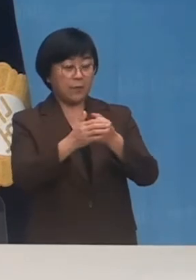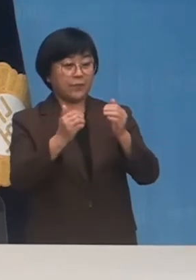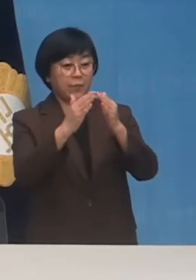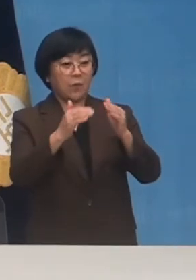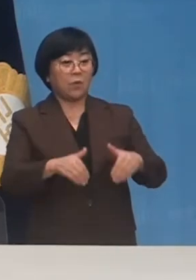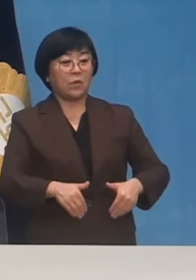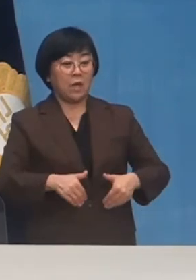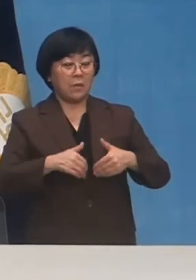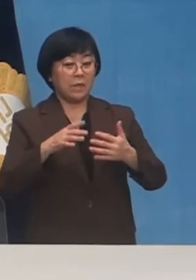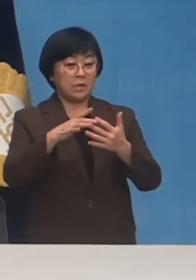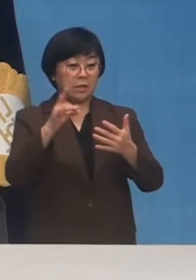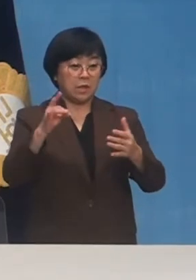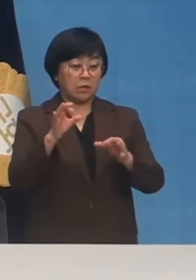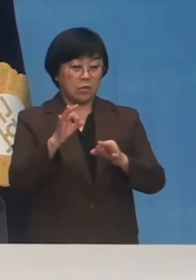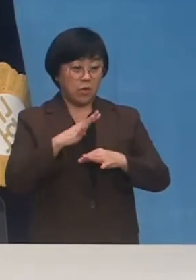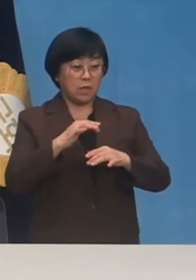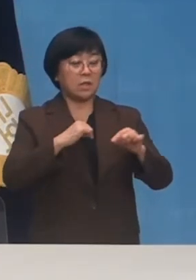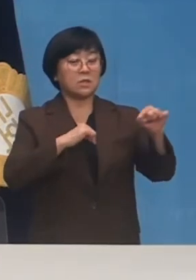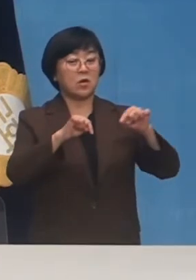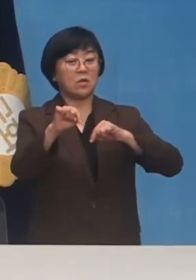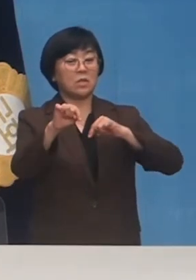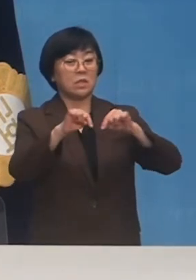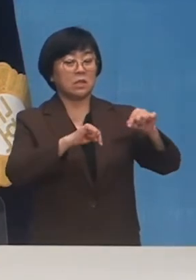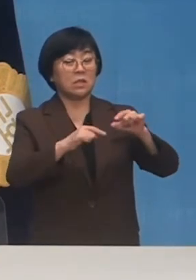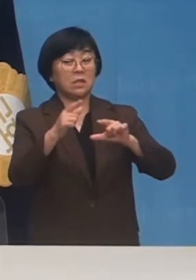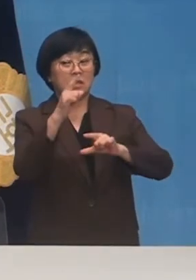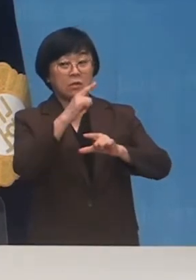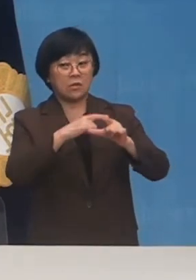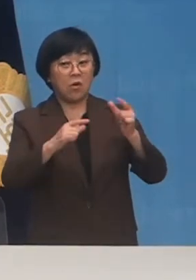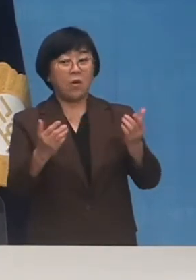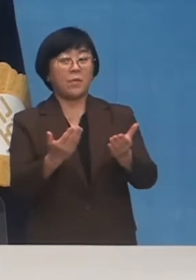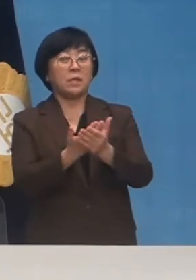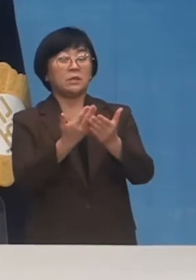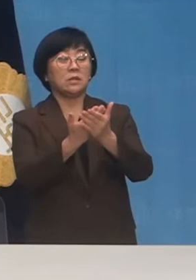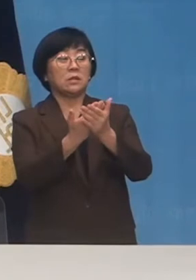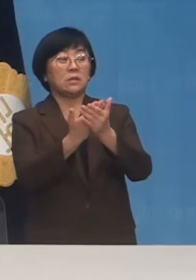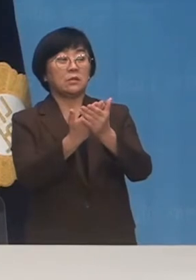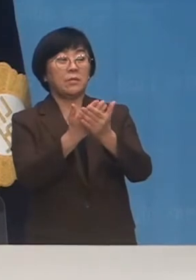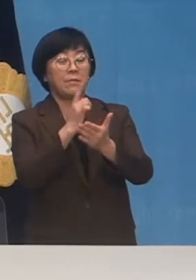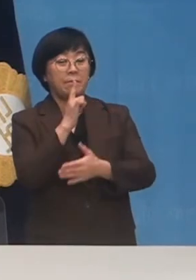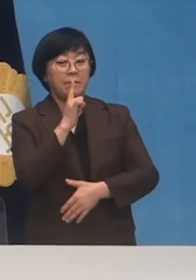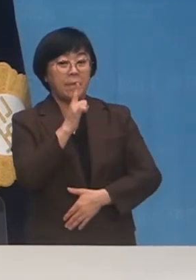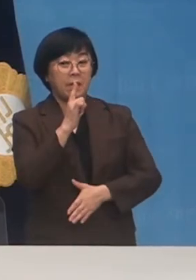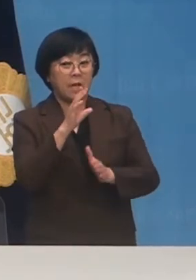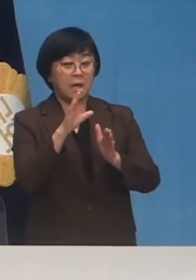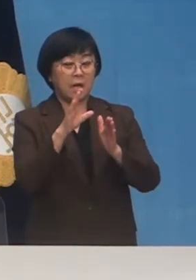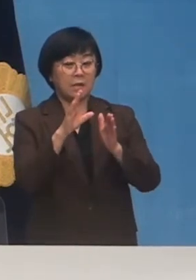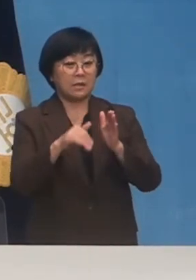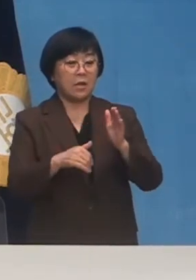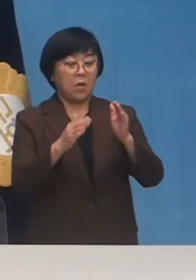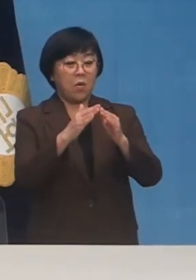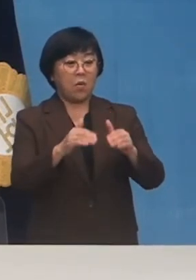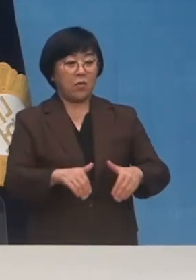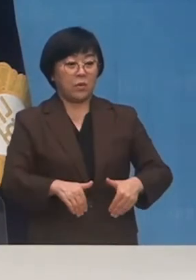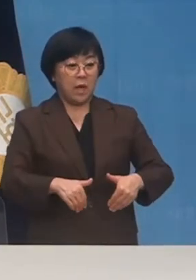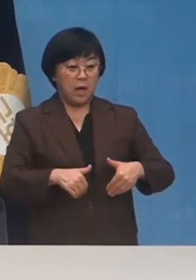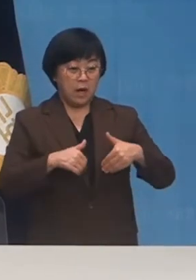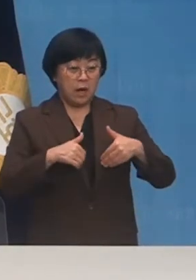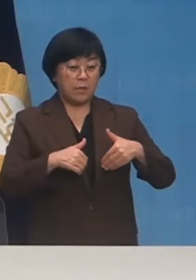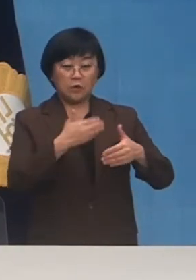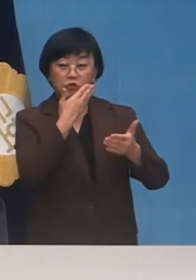놀랄 때 우리 정치는 한 단계 더 나아갈 것입니다 라며 호남의